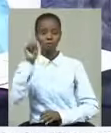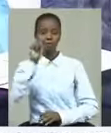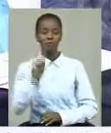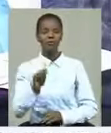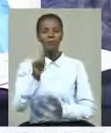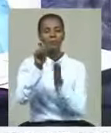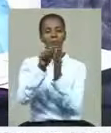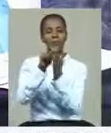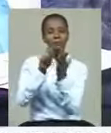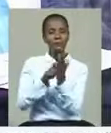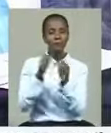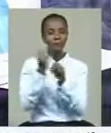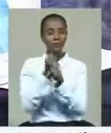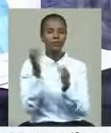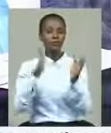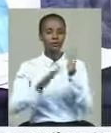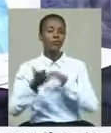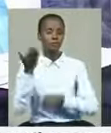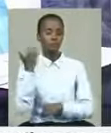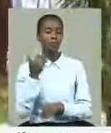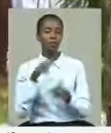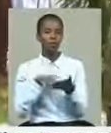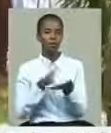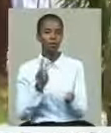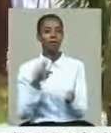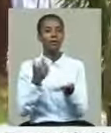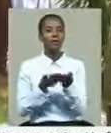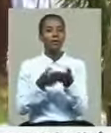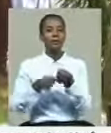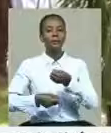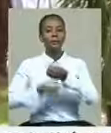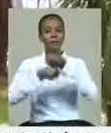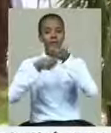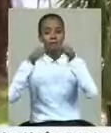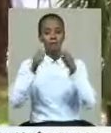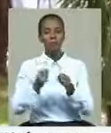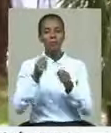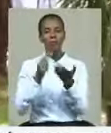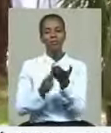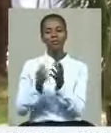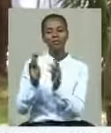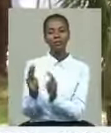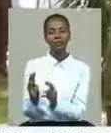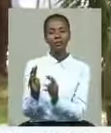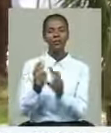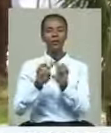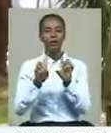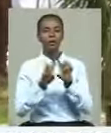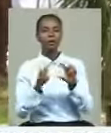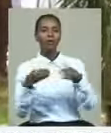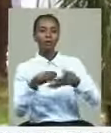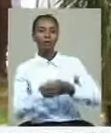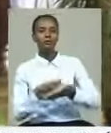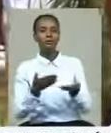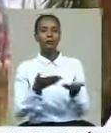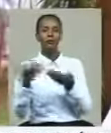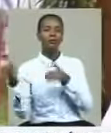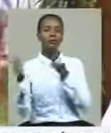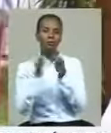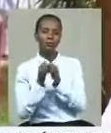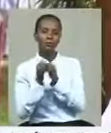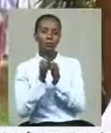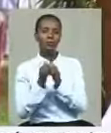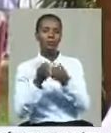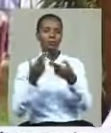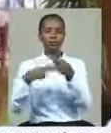ስርዓት ሲሰራም ችግሮች እንደነበሩም አንስተዋል። ይህንን ለመደገፍ የሚያስችል የባጀት ምደባን የተለያዩ ግብዓቶችን ከማቅረብ ጋር